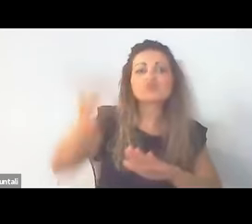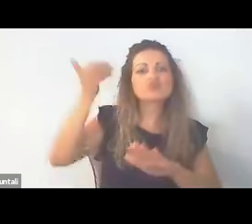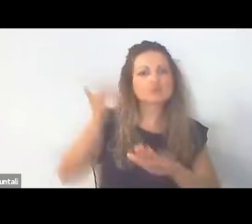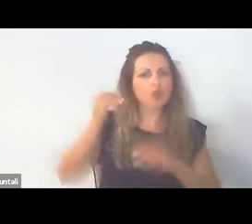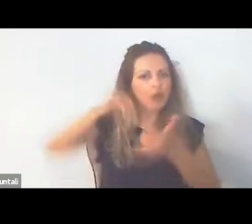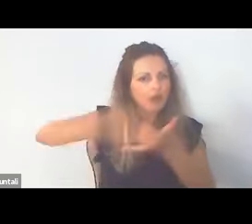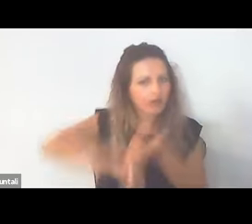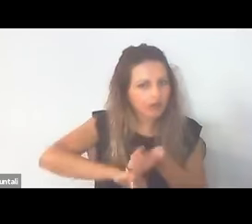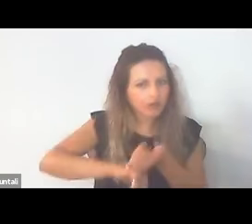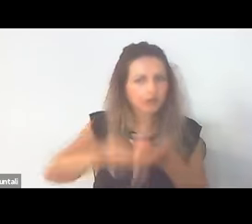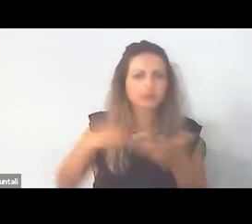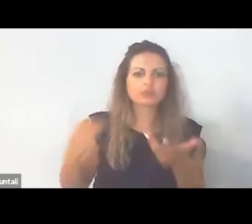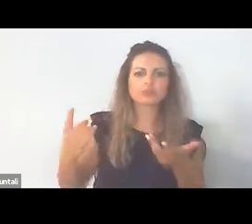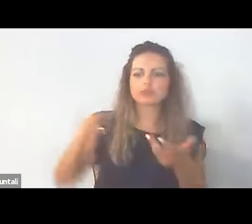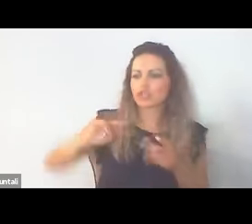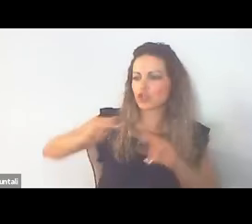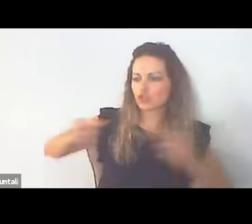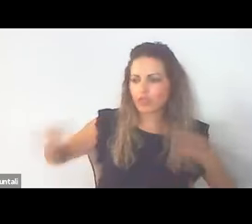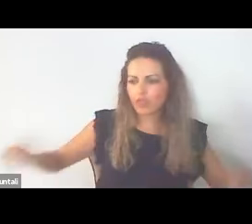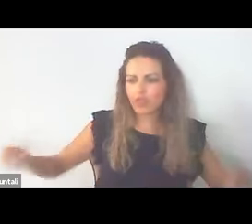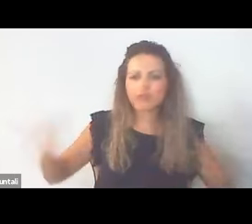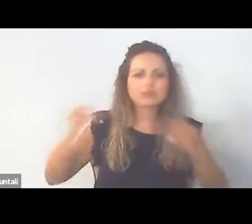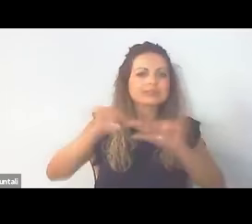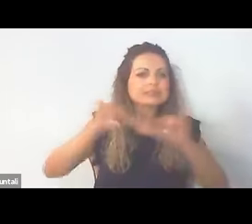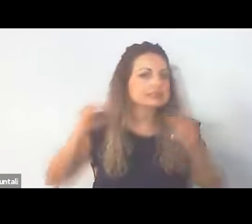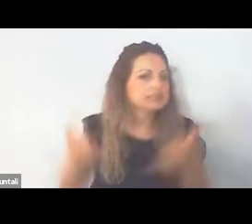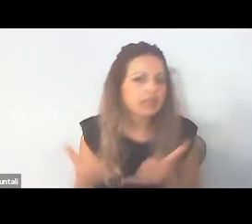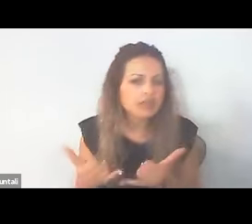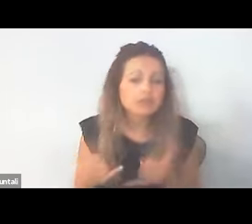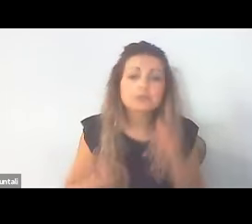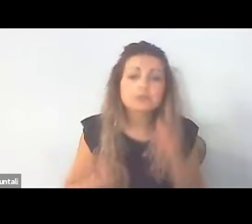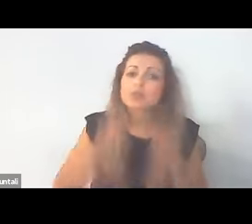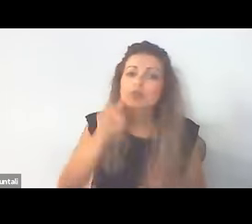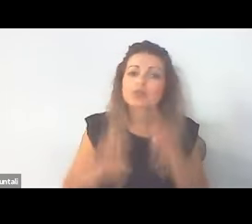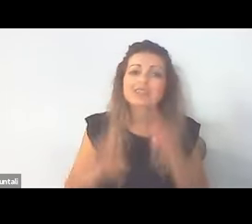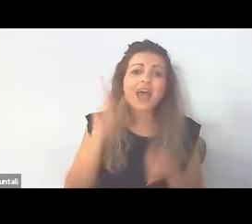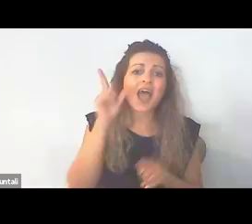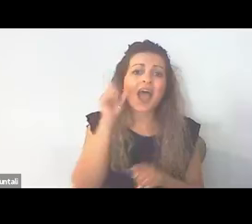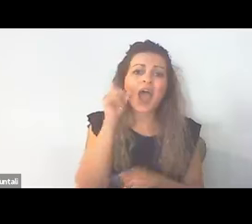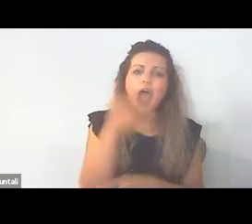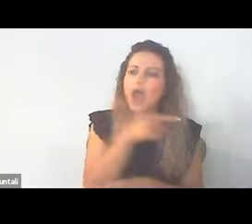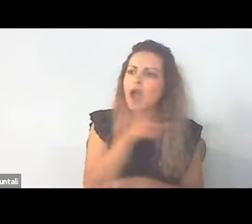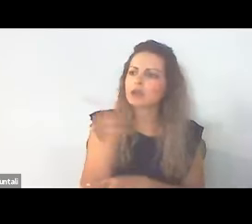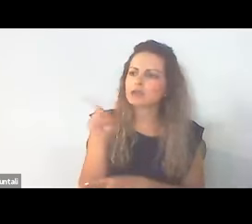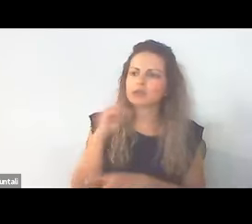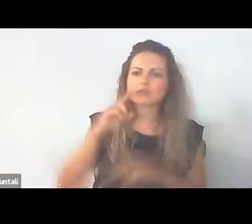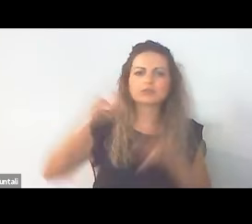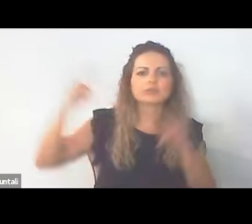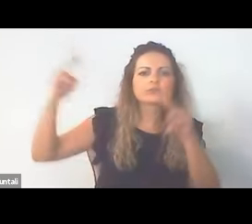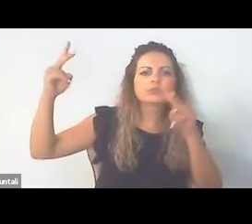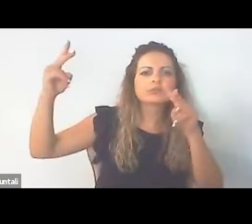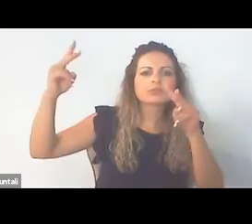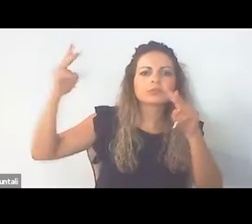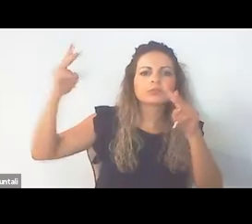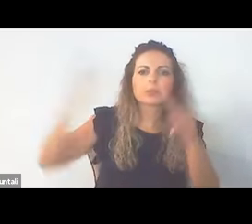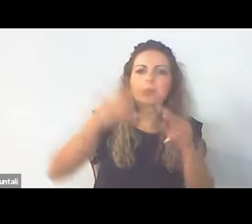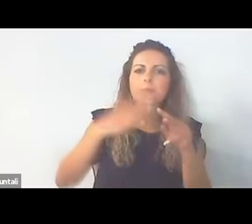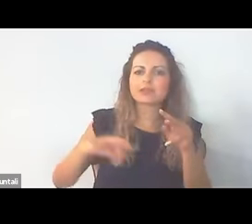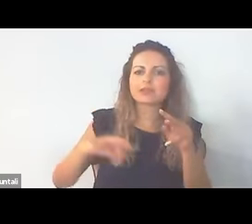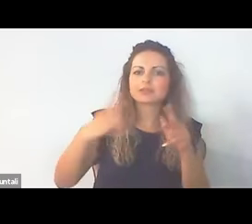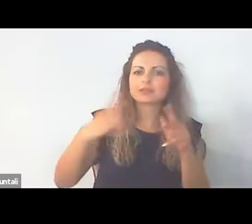μας. Και πολλές φορές μπορεί να είναι αυτοί οι άντρες που δεν τους ξέρουμε, όμως δεν γράφουν